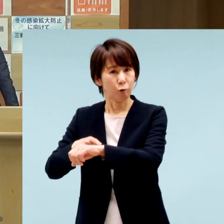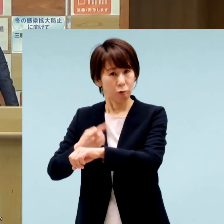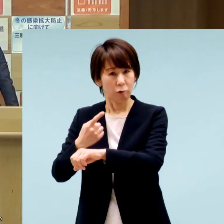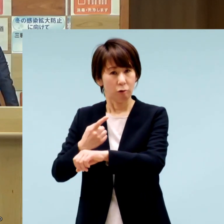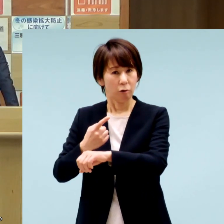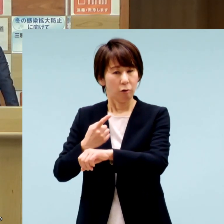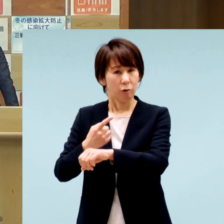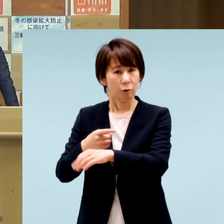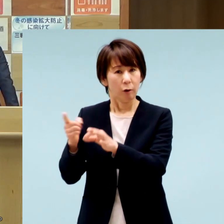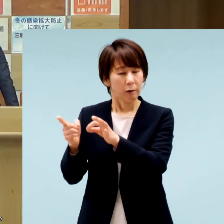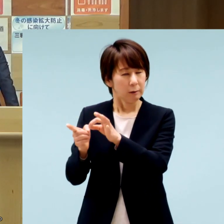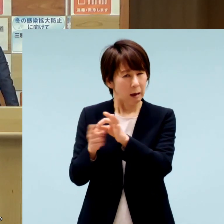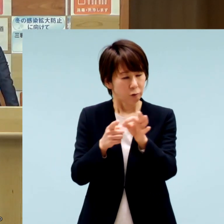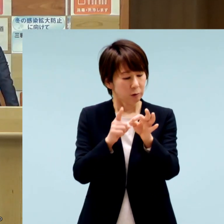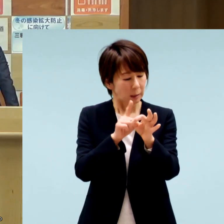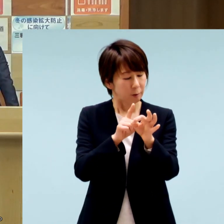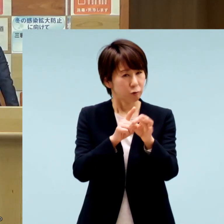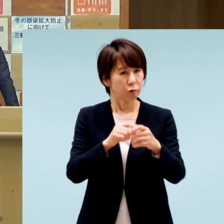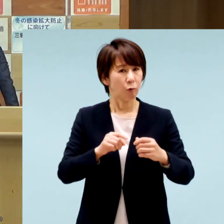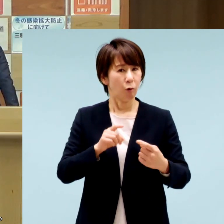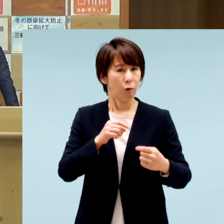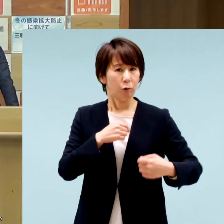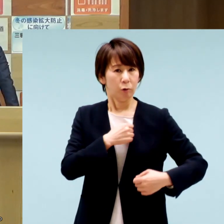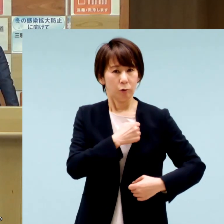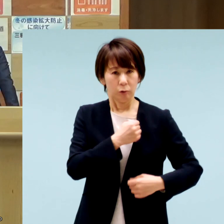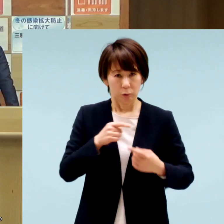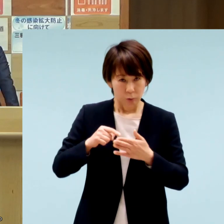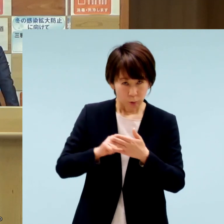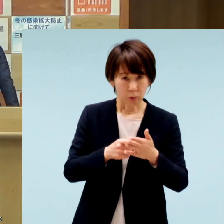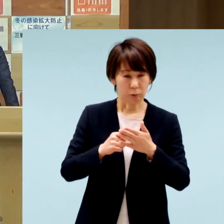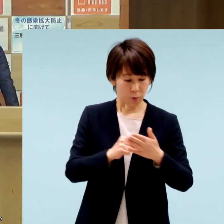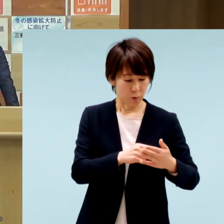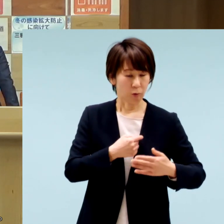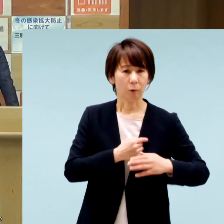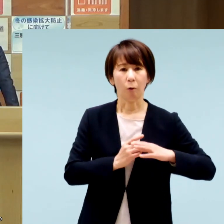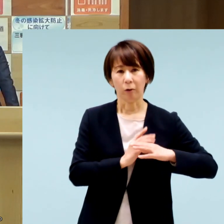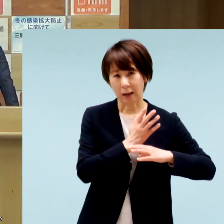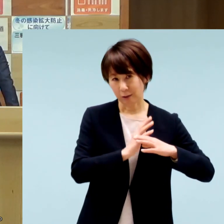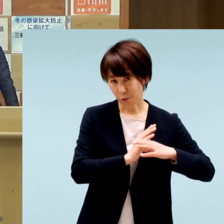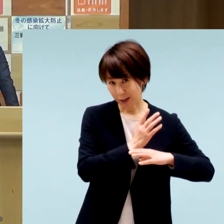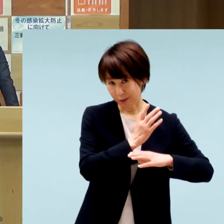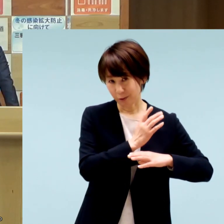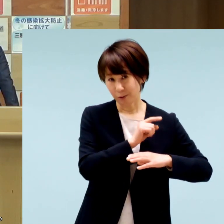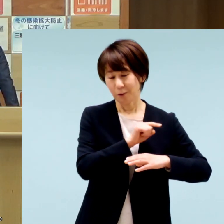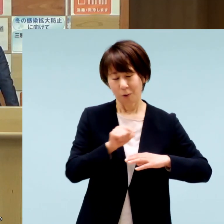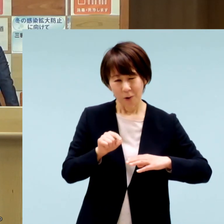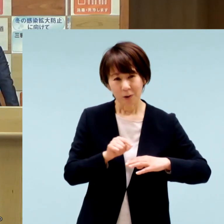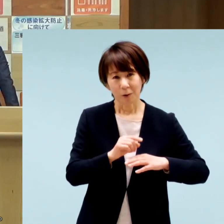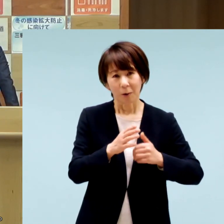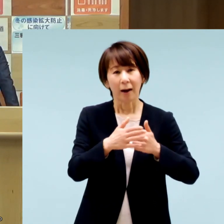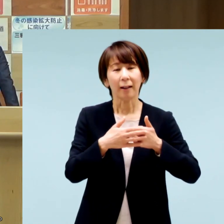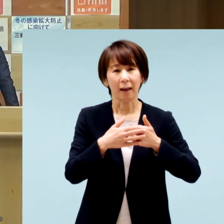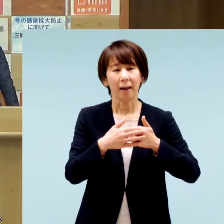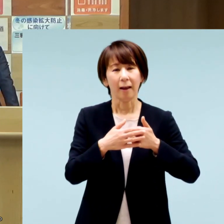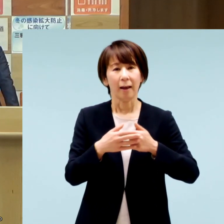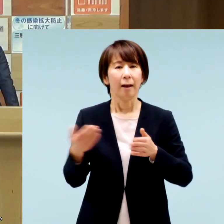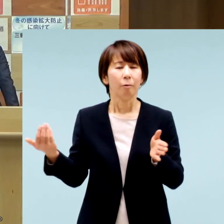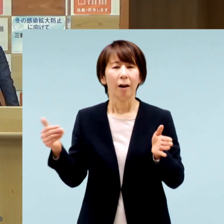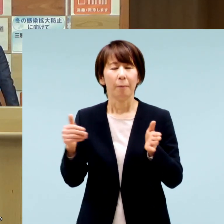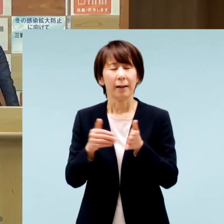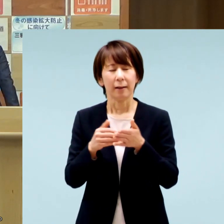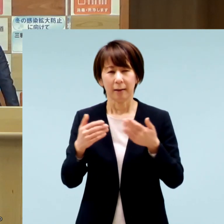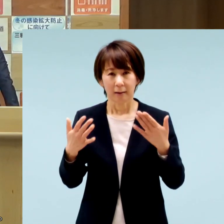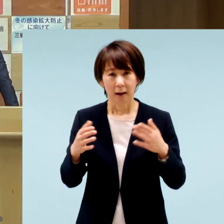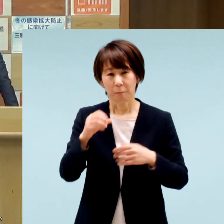する情熱や努力、そういうものを積み重ねて前例のない、そういった成果を上げられたんだと思って